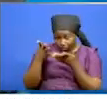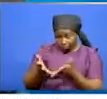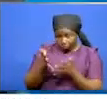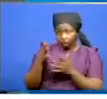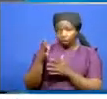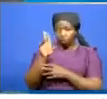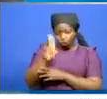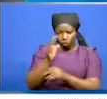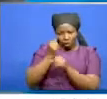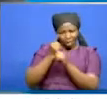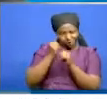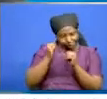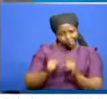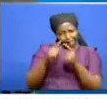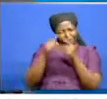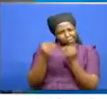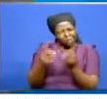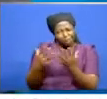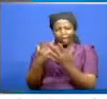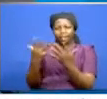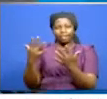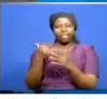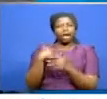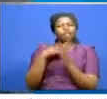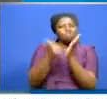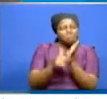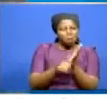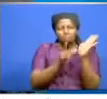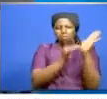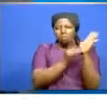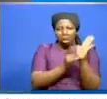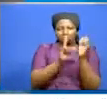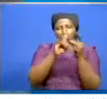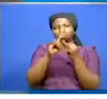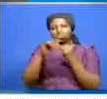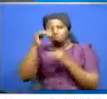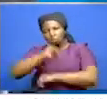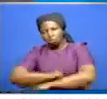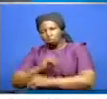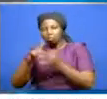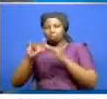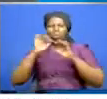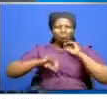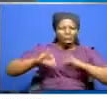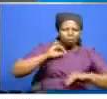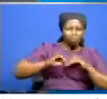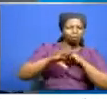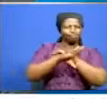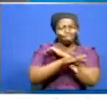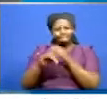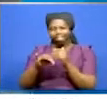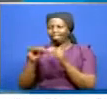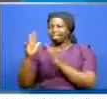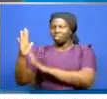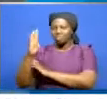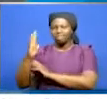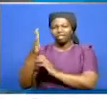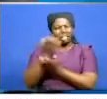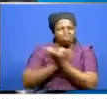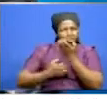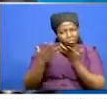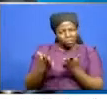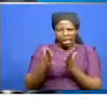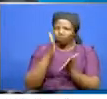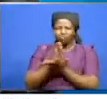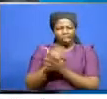bidii sana Uhuru. Lakini mambo mengi kuna shida. Madaktari, mashule, wizi, corruption, security, economy sasa hivi Kenya